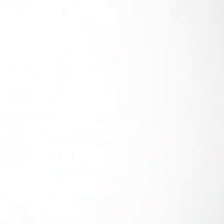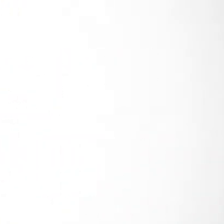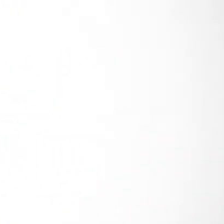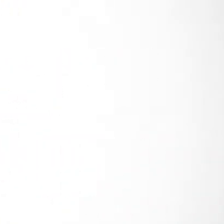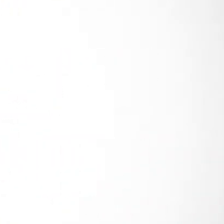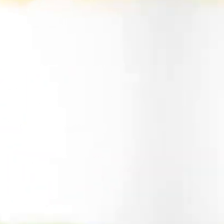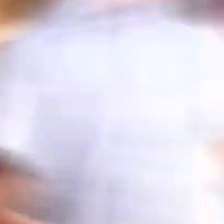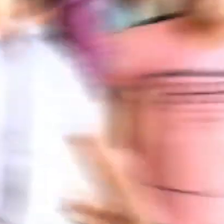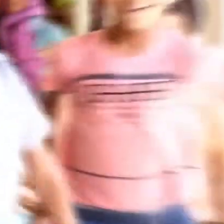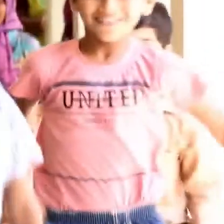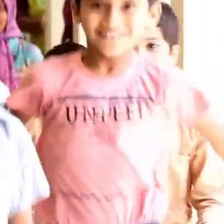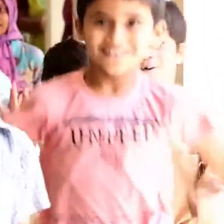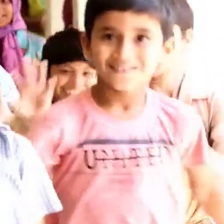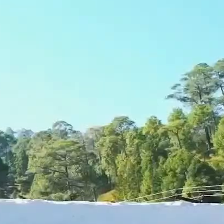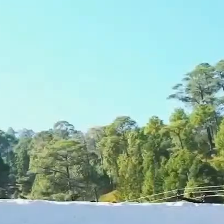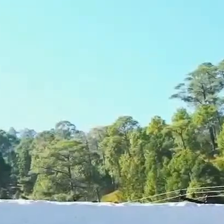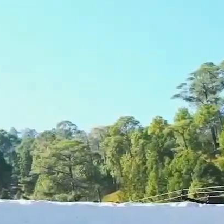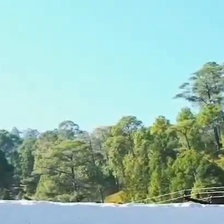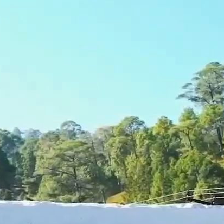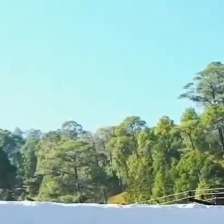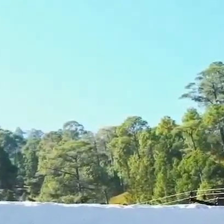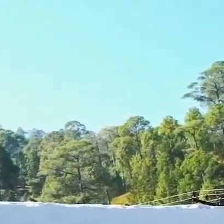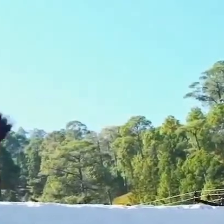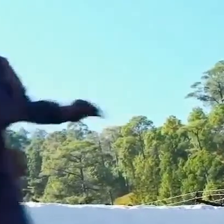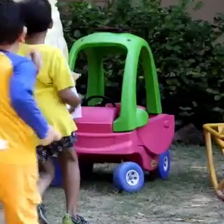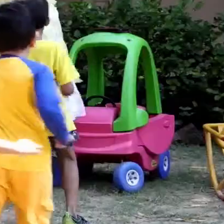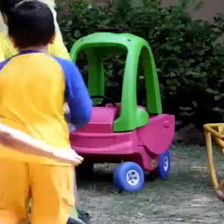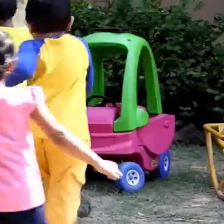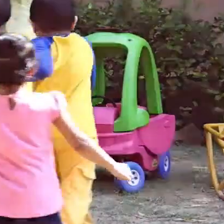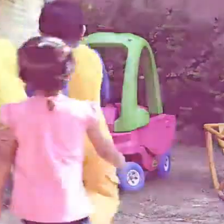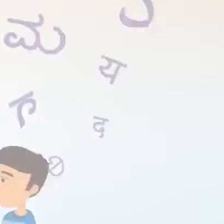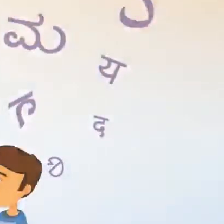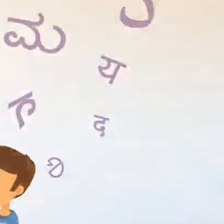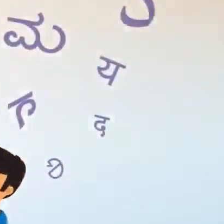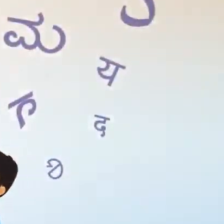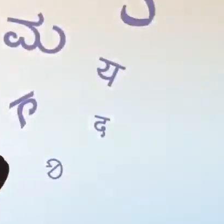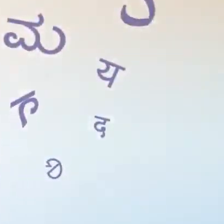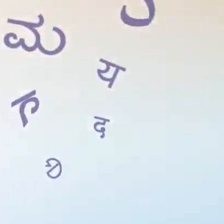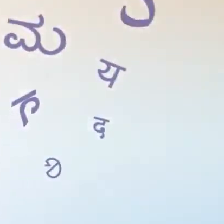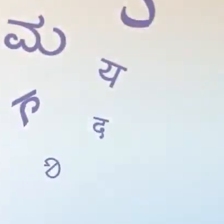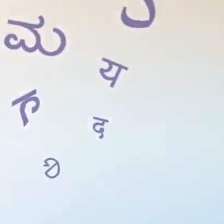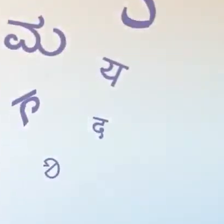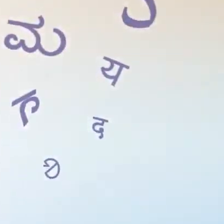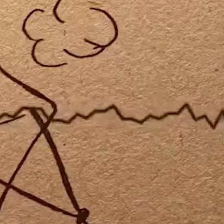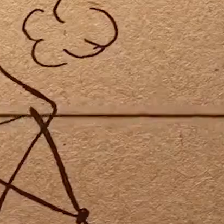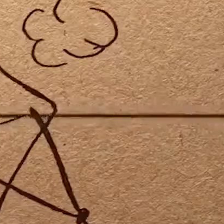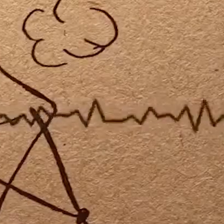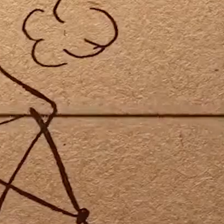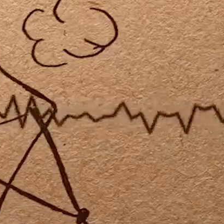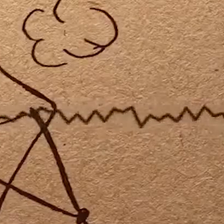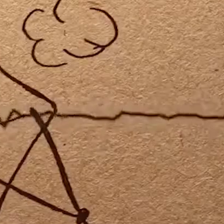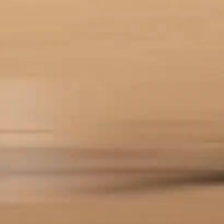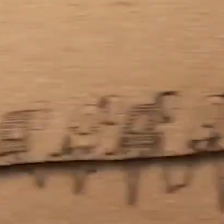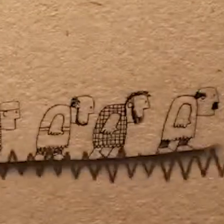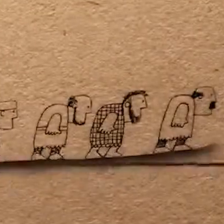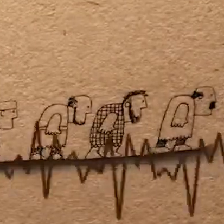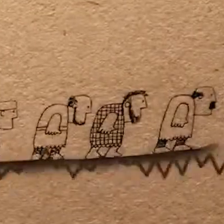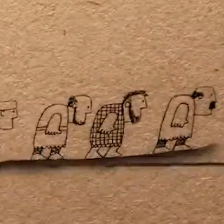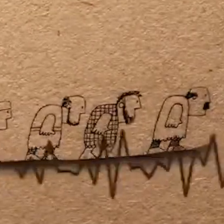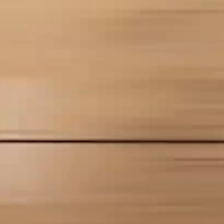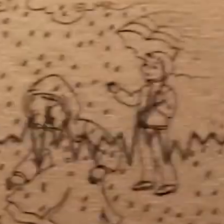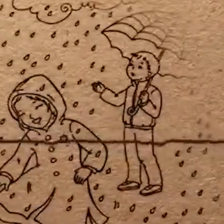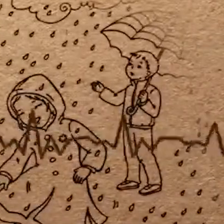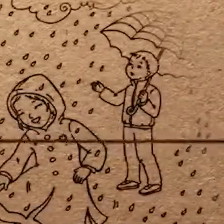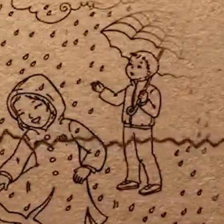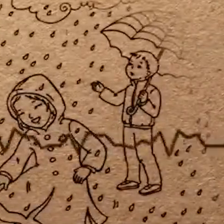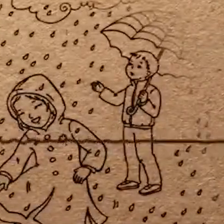भारत सरकार की एक अनूठी और सराहनीय पहल का हिस्सा बने तथा भारतीय भाषाओं और अंग्रेजी में लोकगीत